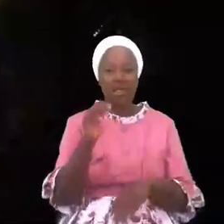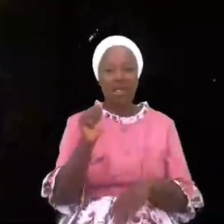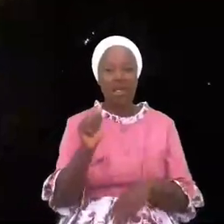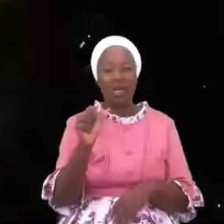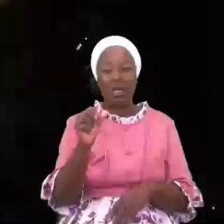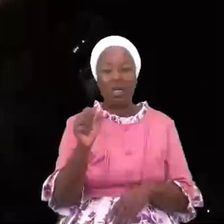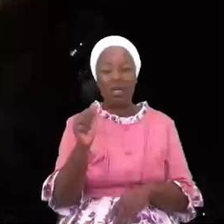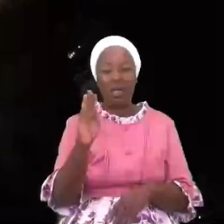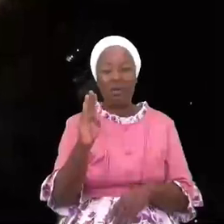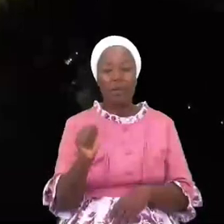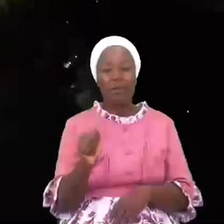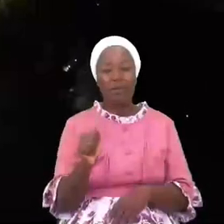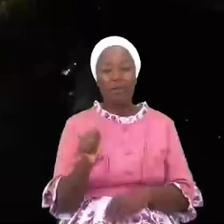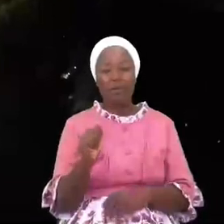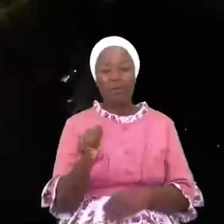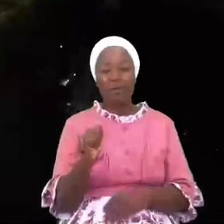pour ceux qui sont les principaux